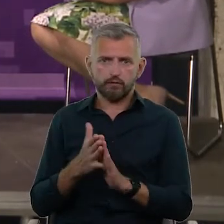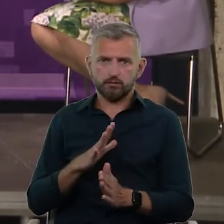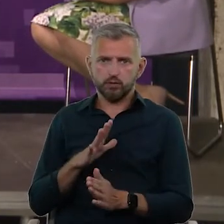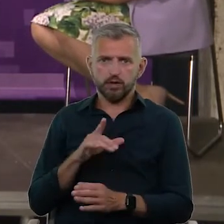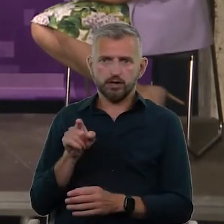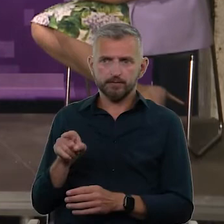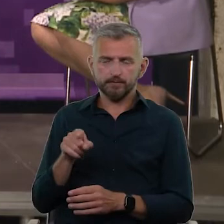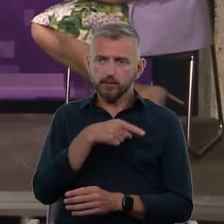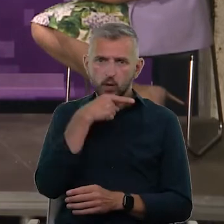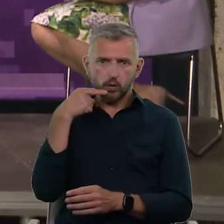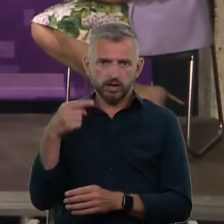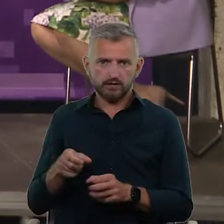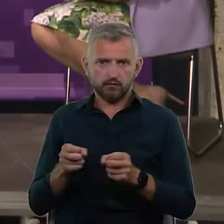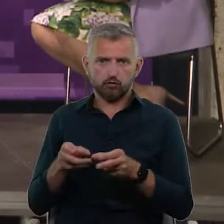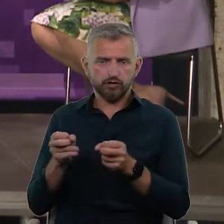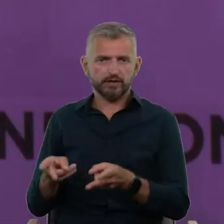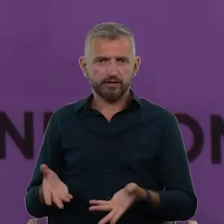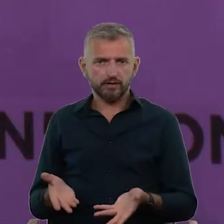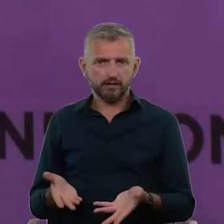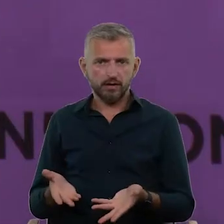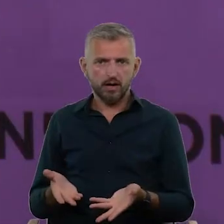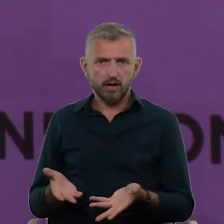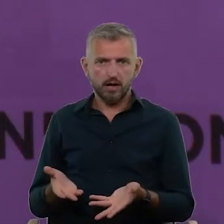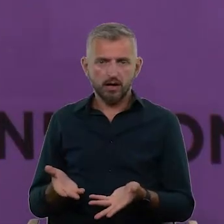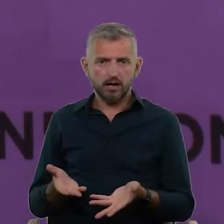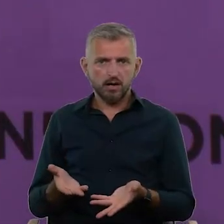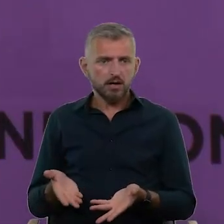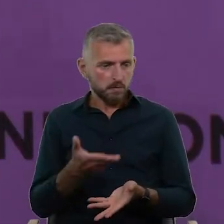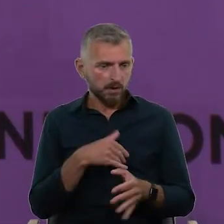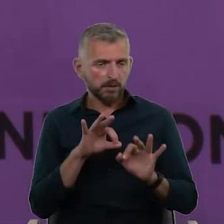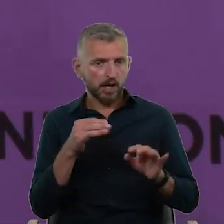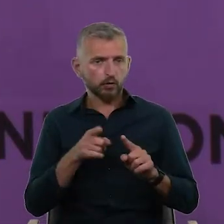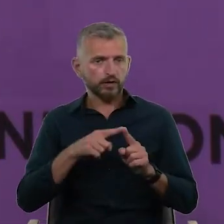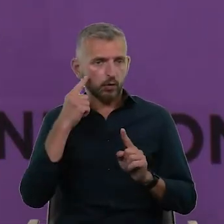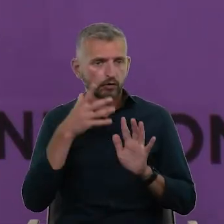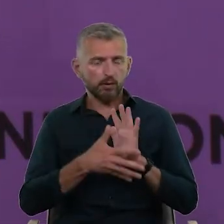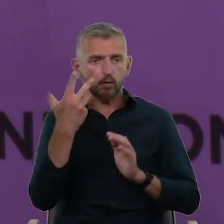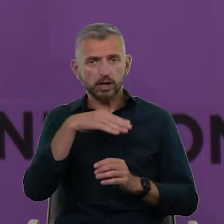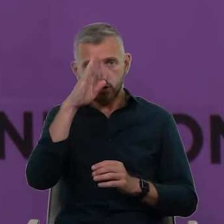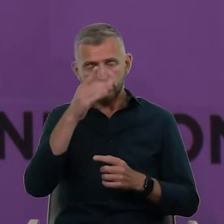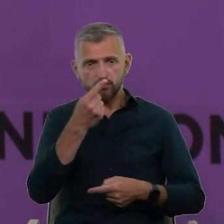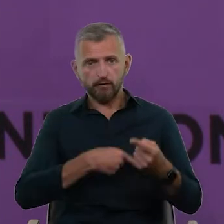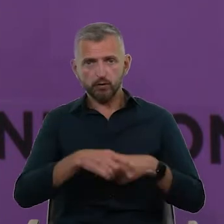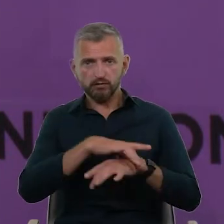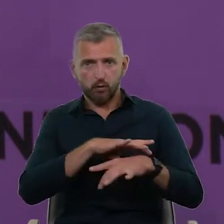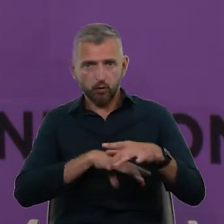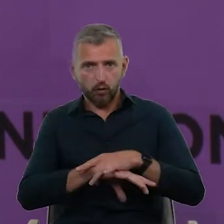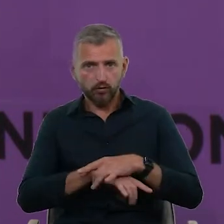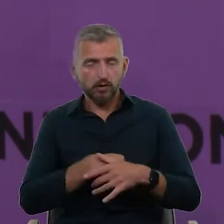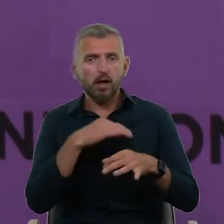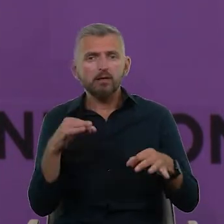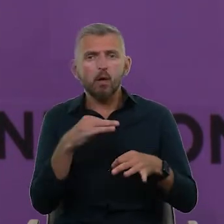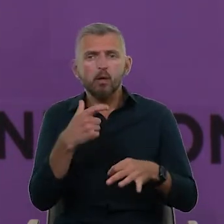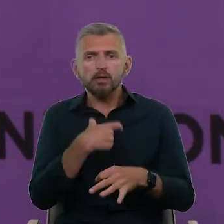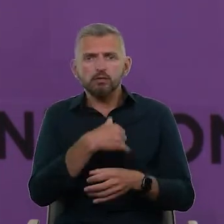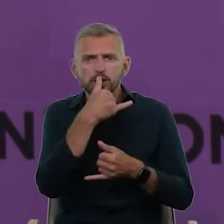ж російські злочинці. Та, ми з українською... Ми це розуміємо, тому що коли хлопці повернулись з полону, я ніколи собі не